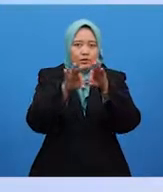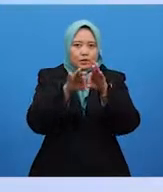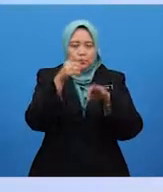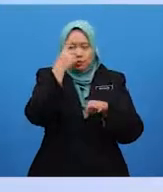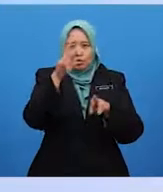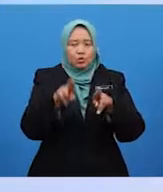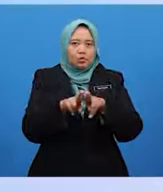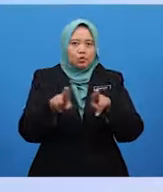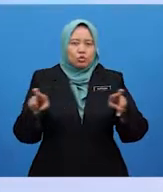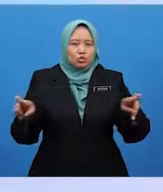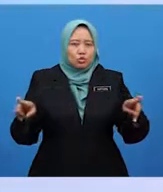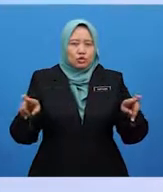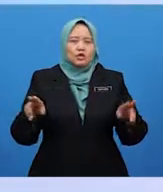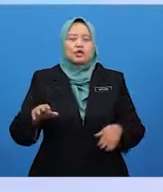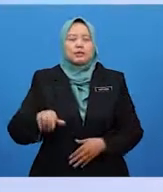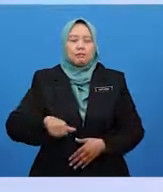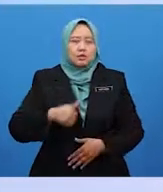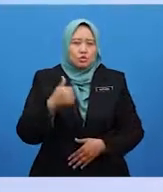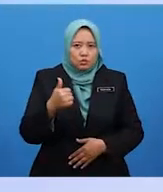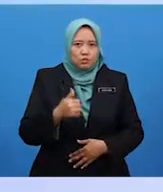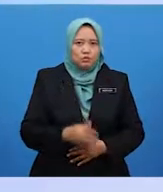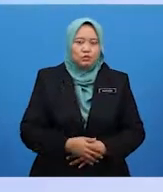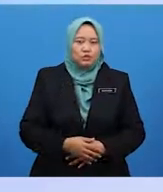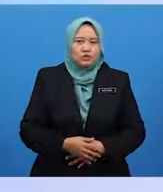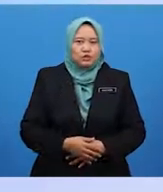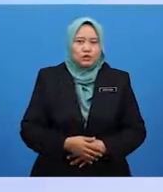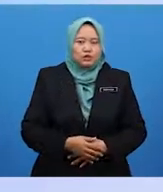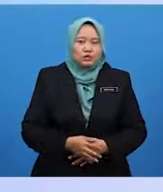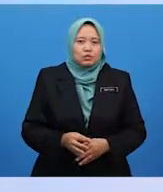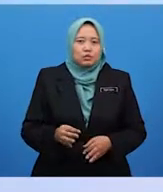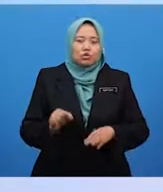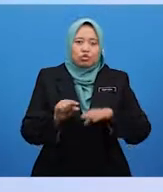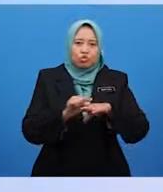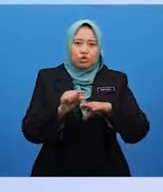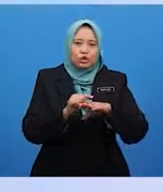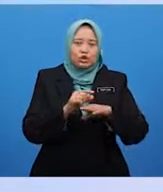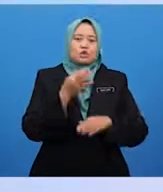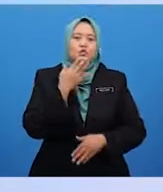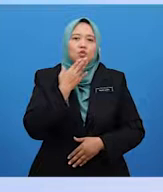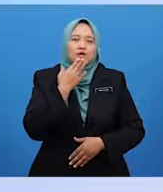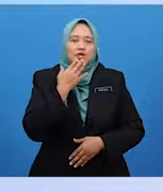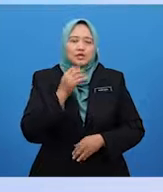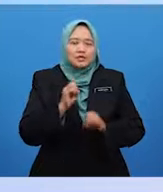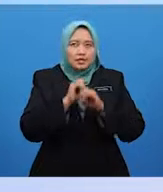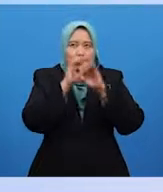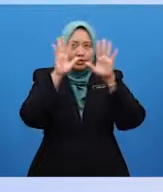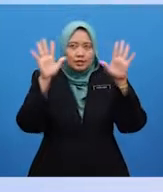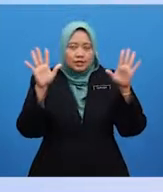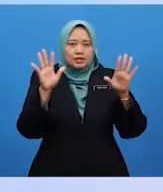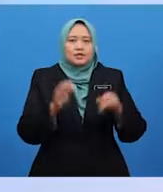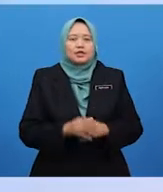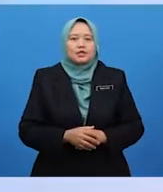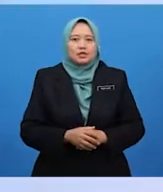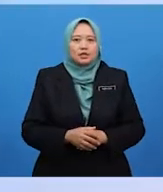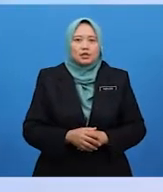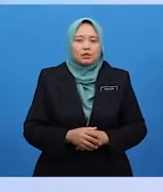ceria. Warna juga dapat mempengaruhi emosi dan perasaan penghuni. Penggunaan warna yang cerah dan sejuk menjadikan suasana lebih dingin dan memberi